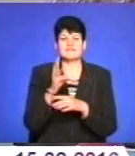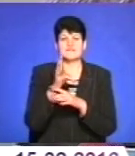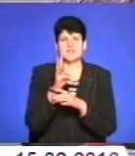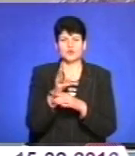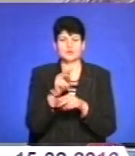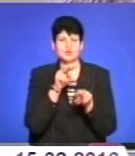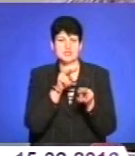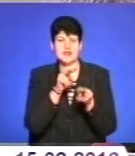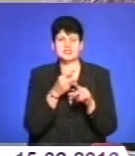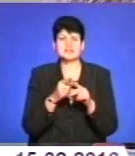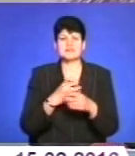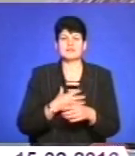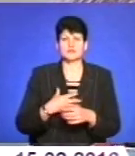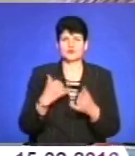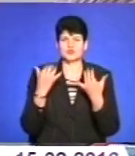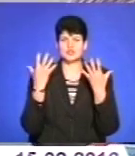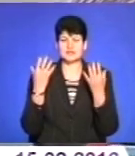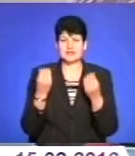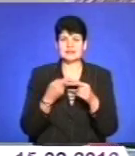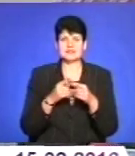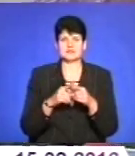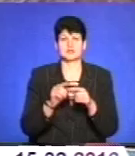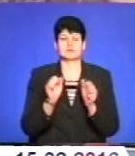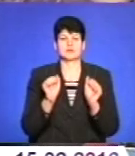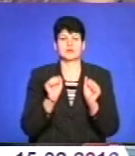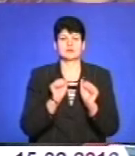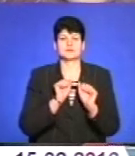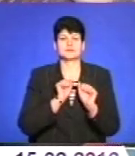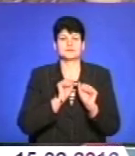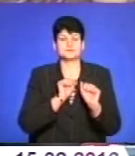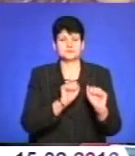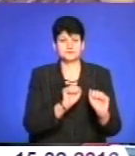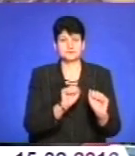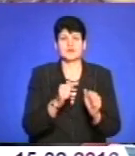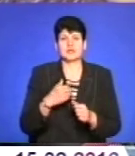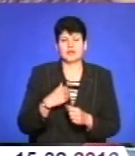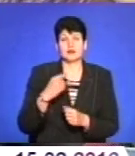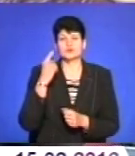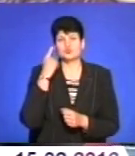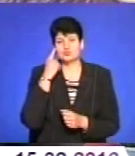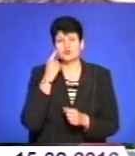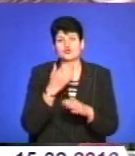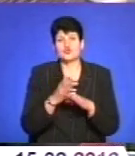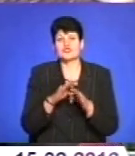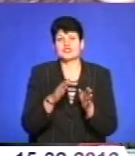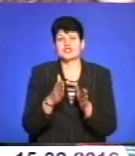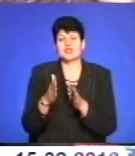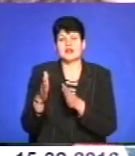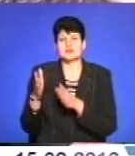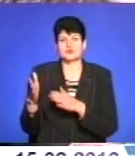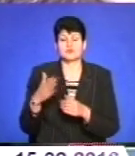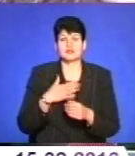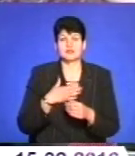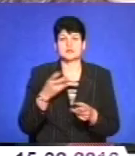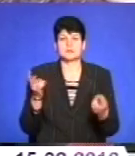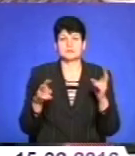напевно, дуже актуально на сьогоднішній день, це вже як безпека. Ну, я думаю, що з часом наші відвідувачі нашого